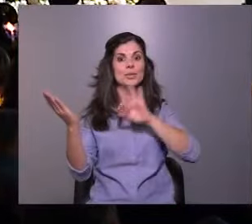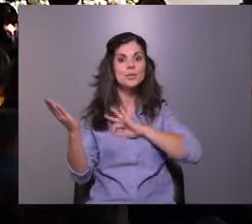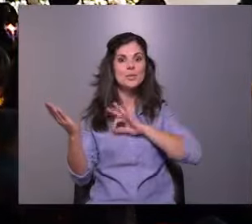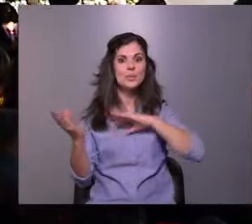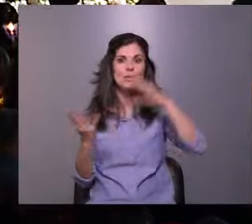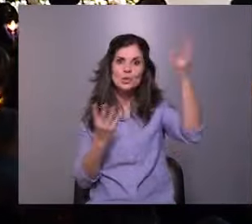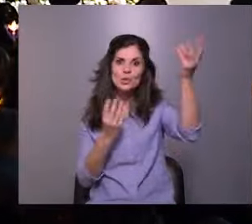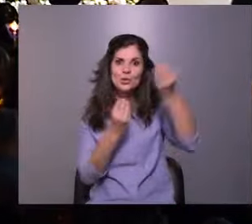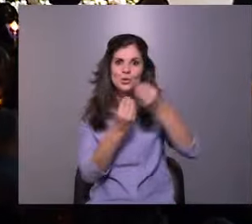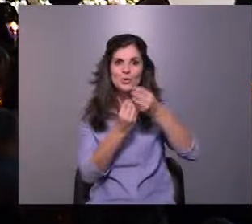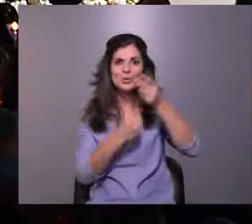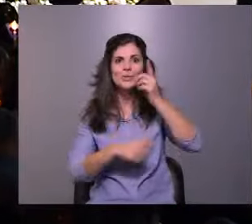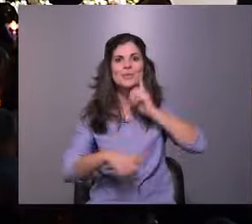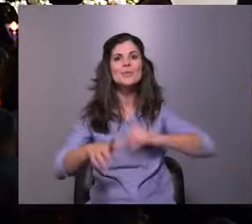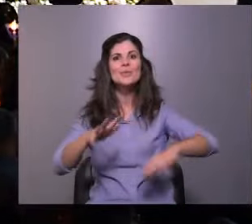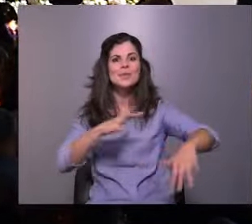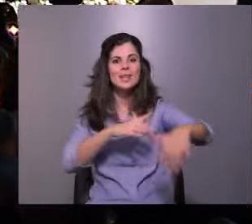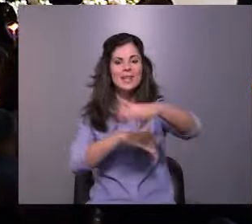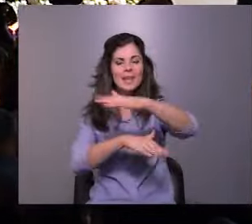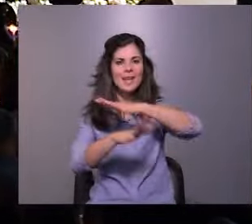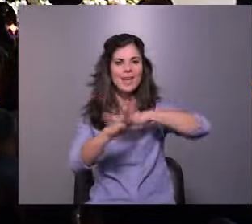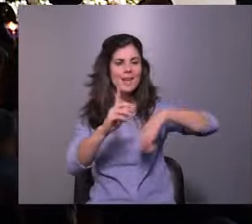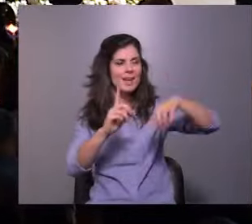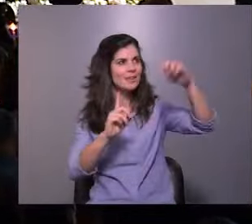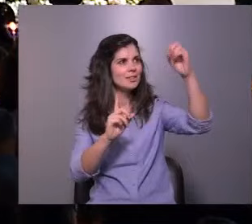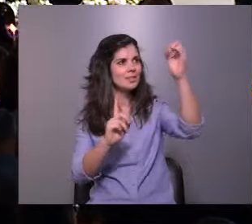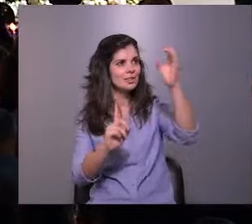vos entrailles, est béni.